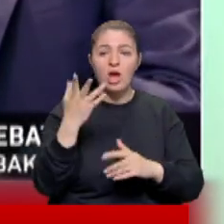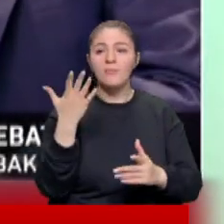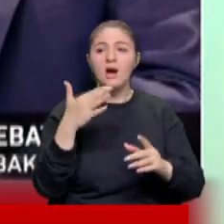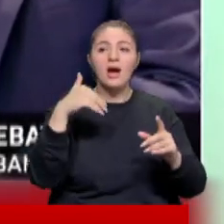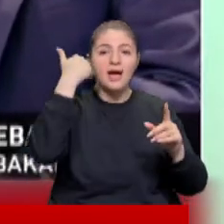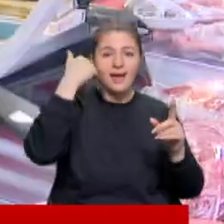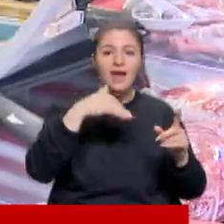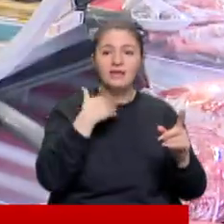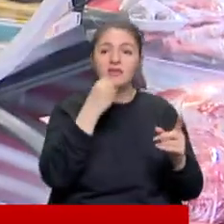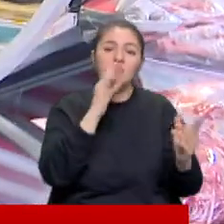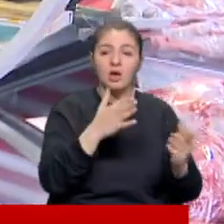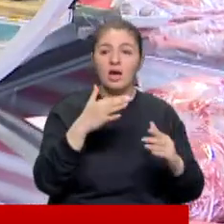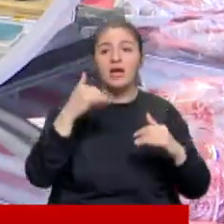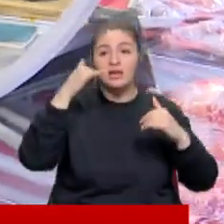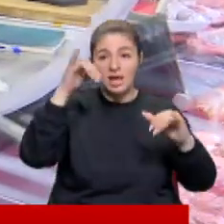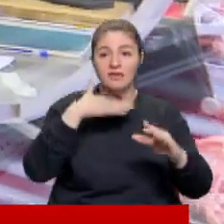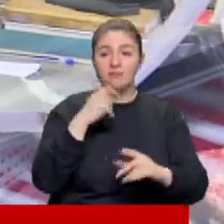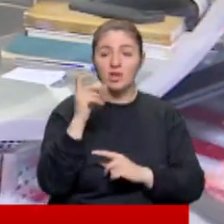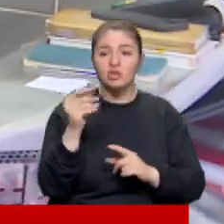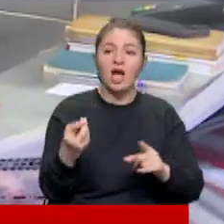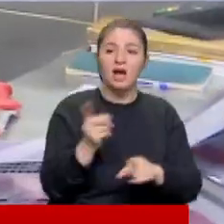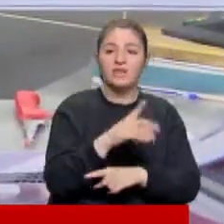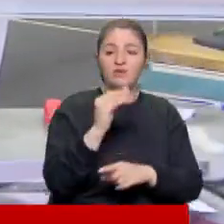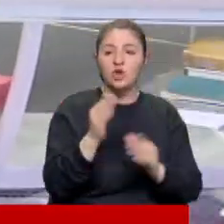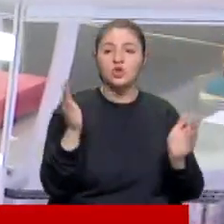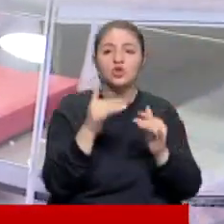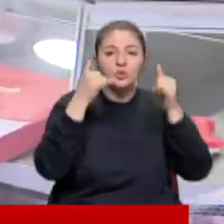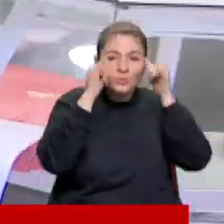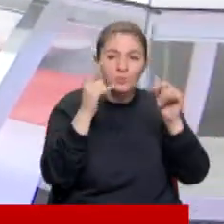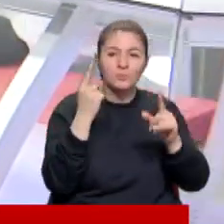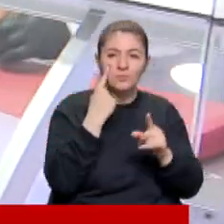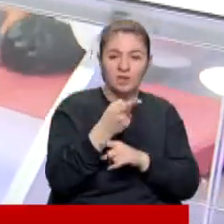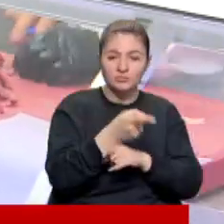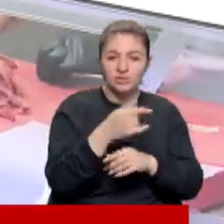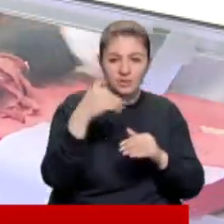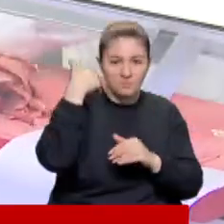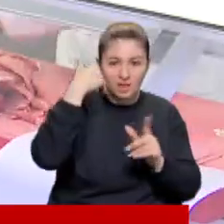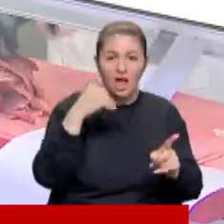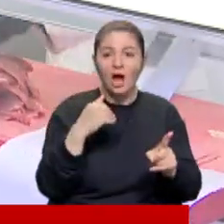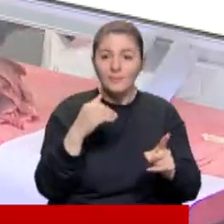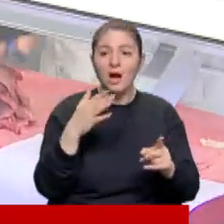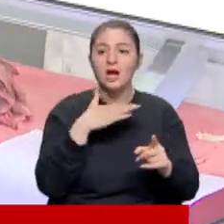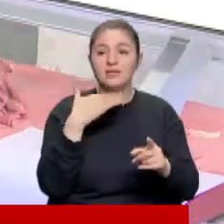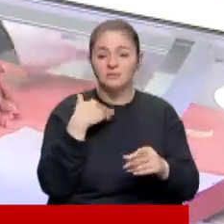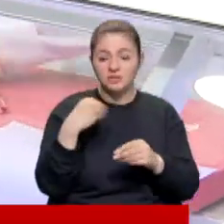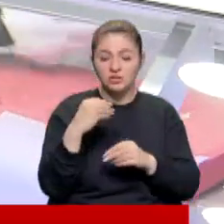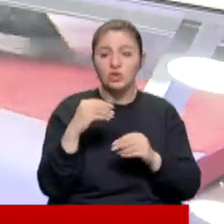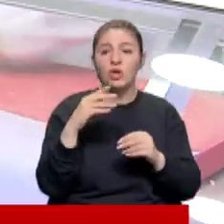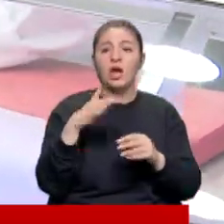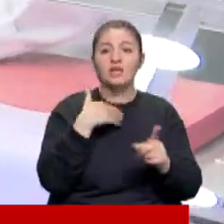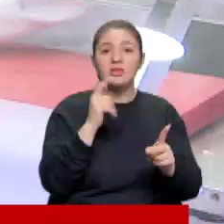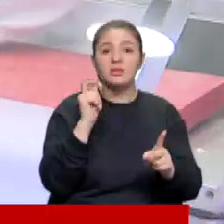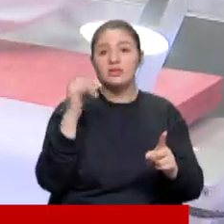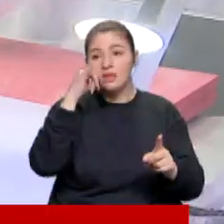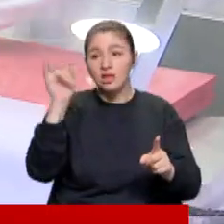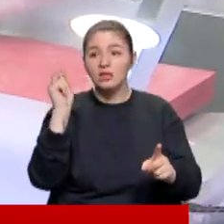etini yemiyor. Dana eti fiyatı yüksek olunca alternatif olarak küçükbaş hayvan gösterilmişti ama kasaplarda satılan kuzu etinin fiyatı dana